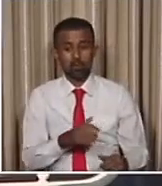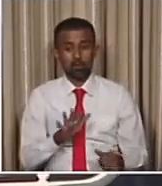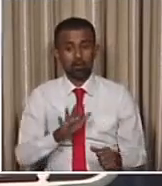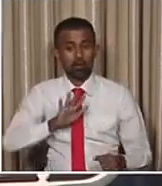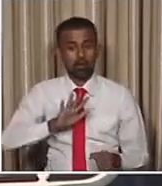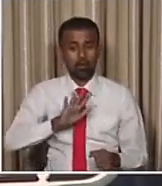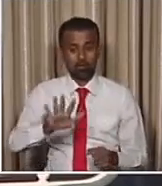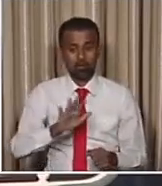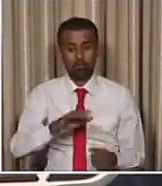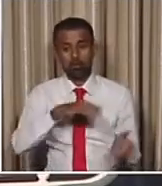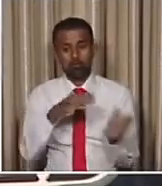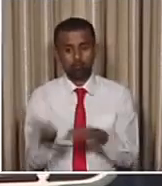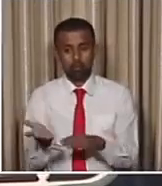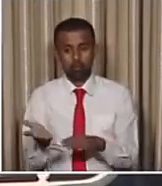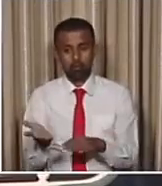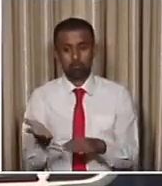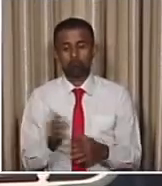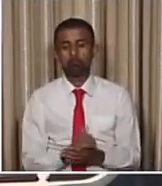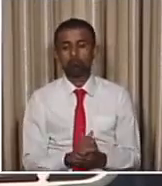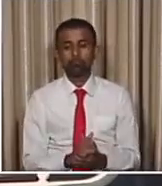போலீஸ் உத்தியோகத்தர்களுடைய இலக்கம்